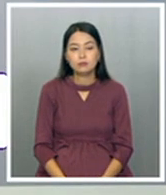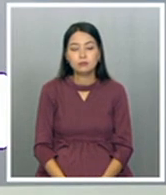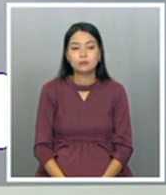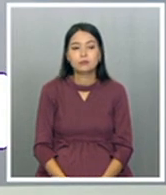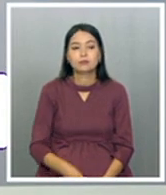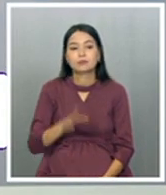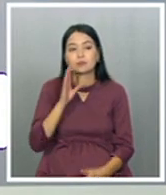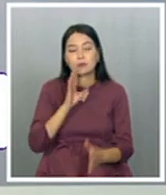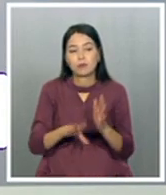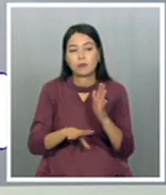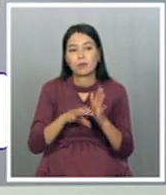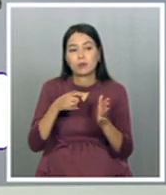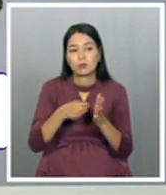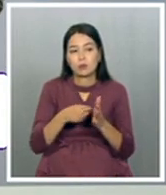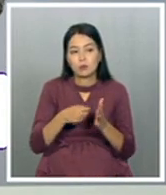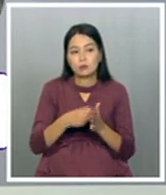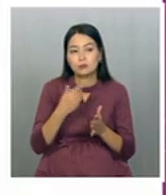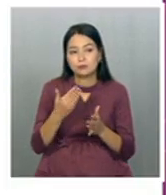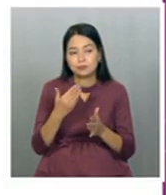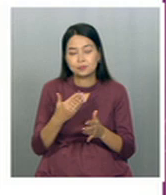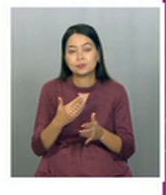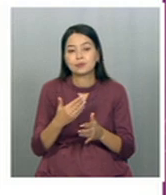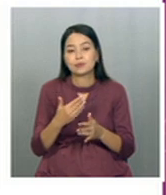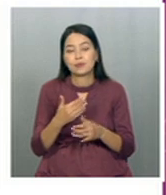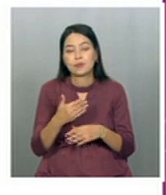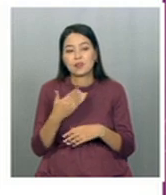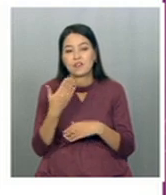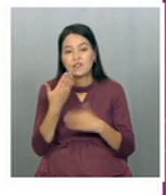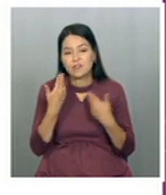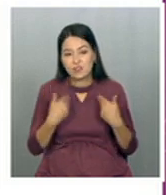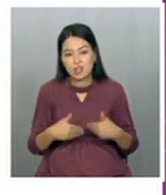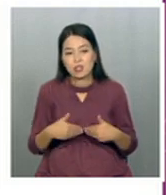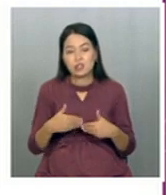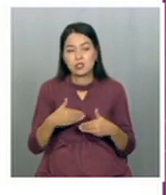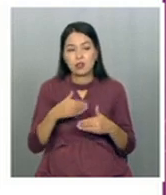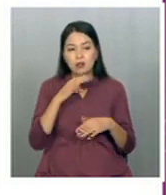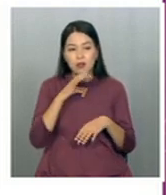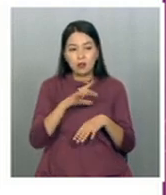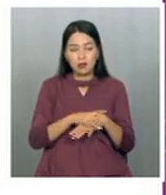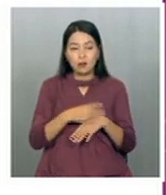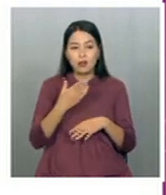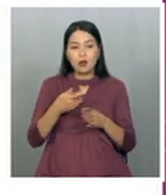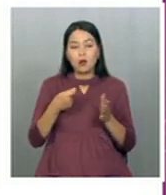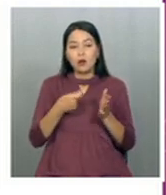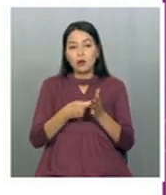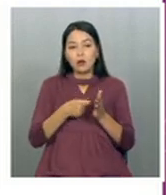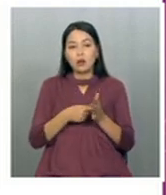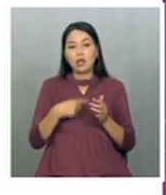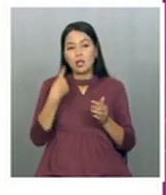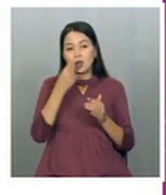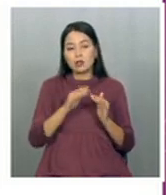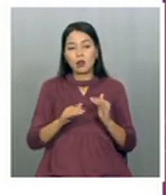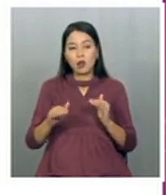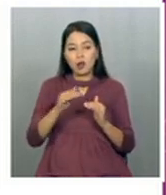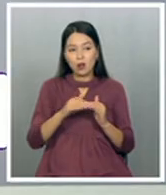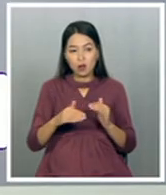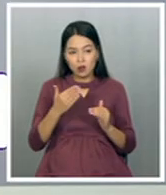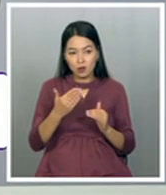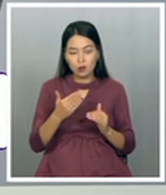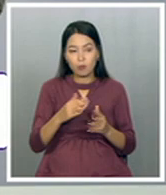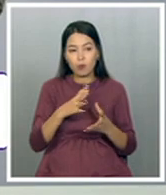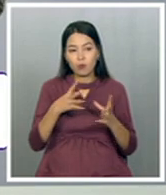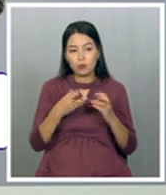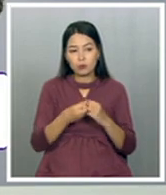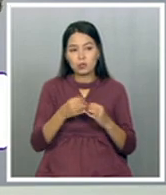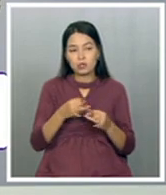Транспирация үдерісіне әсер ететін ішкі факторлар – буланатын беттің ауданы, лептесік мөлшері және де